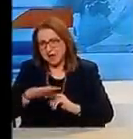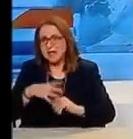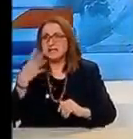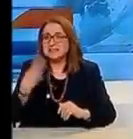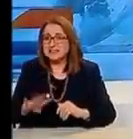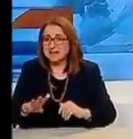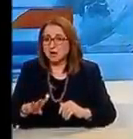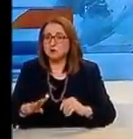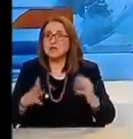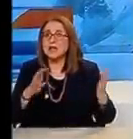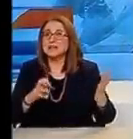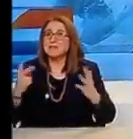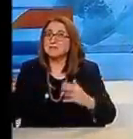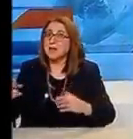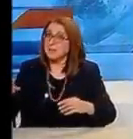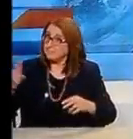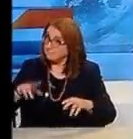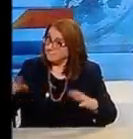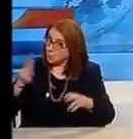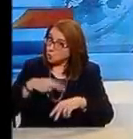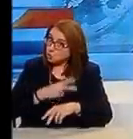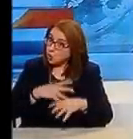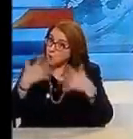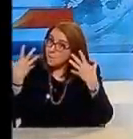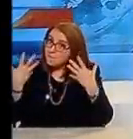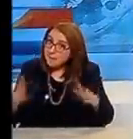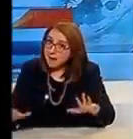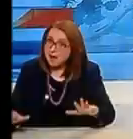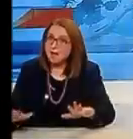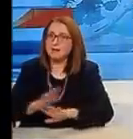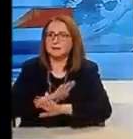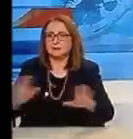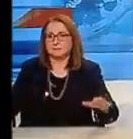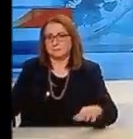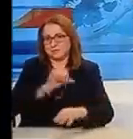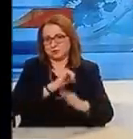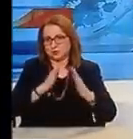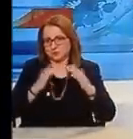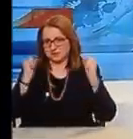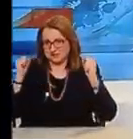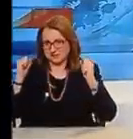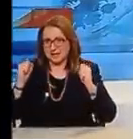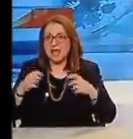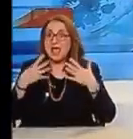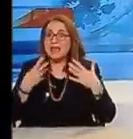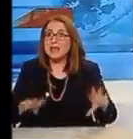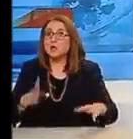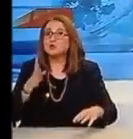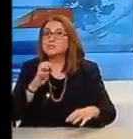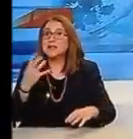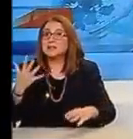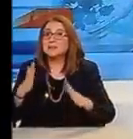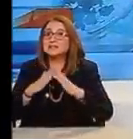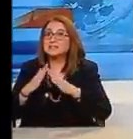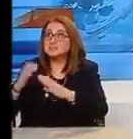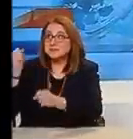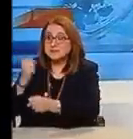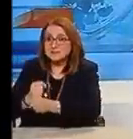497 συνάνθρωποι μας νοσηλεύτηκαν και πήραν εξιτήριο, 945 ανάρρωσαν κατοίκων και